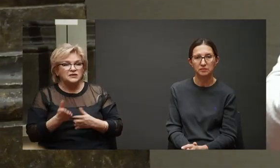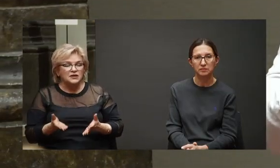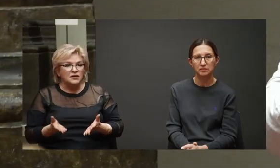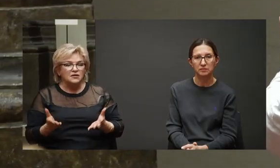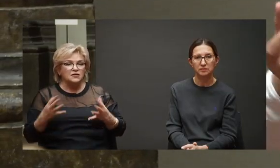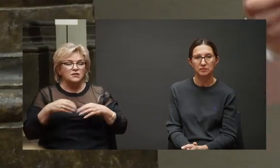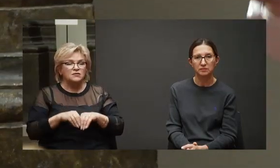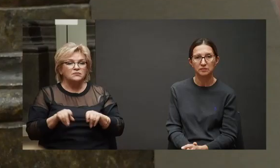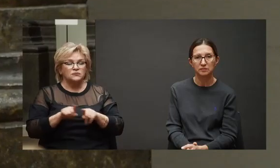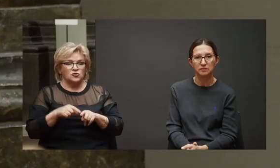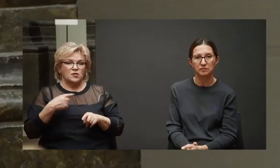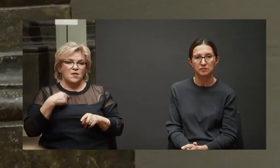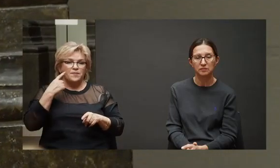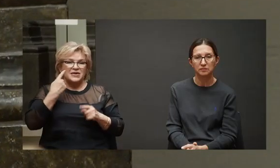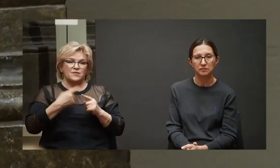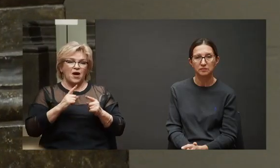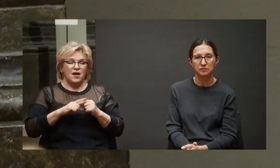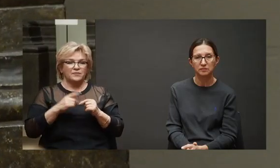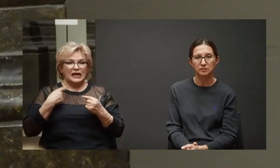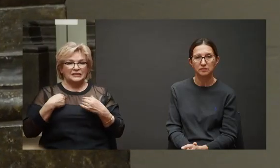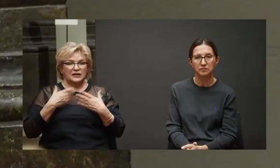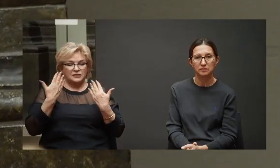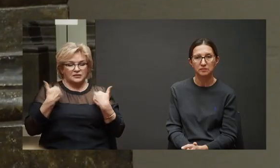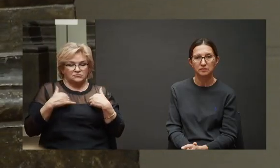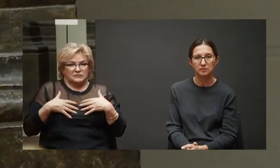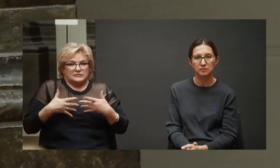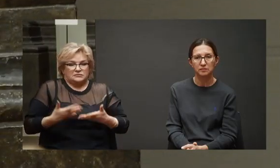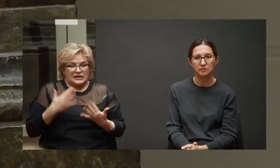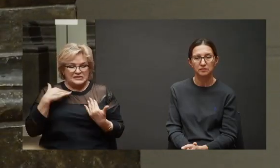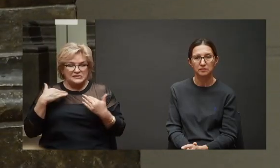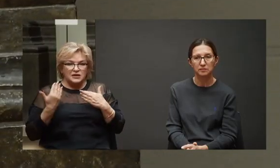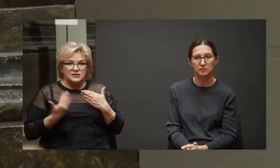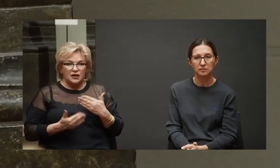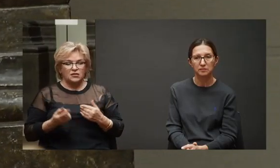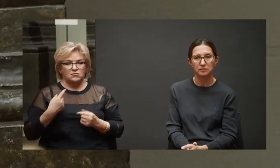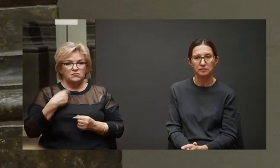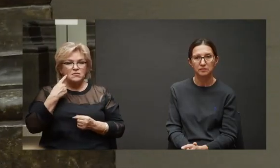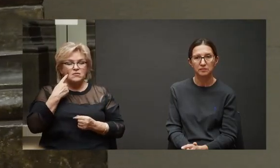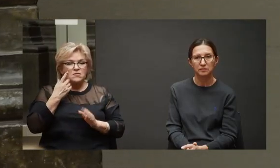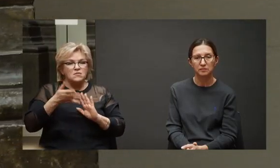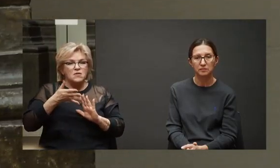бы, понимая вот этот язык тела, понимая это, мы понимаем,